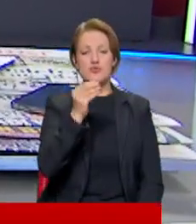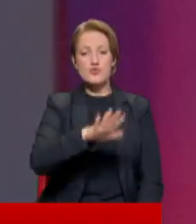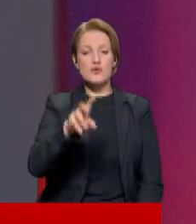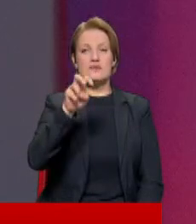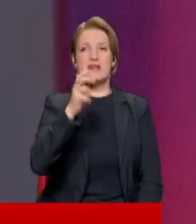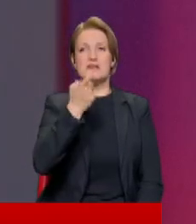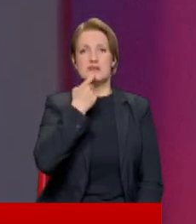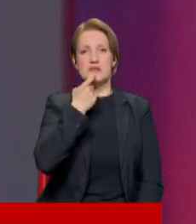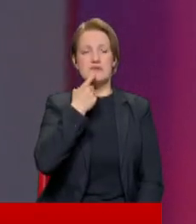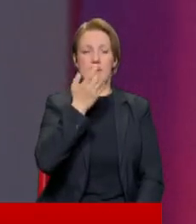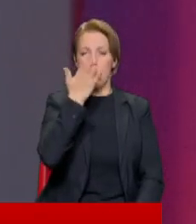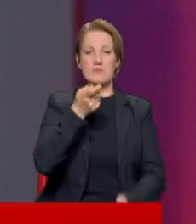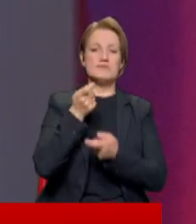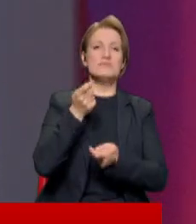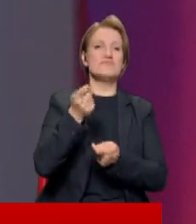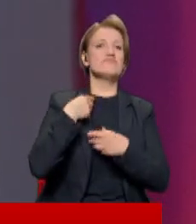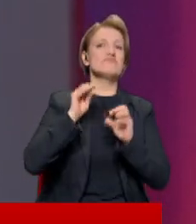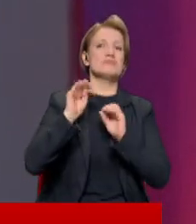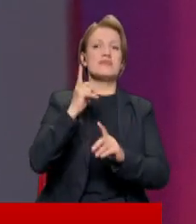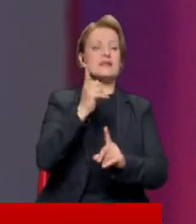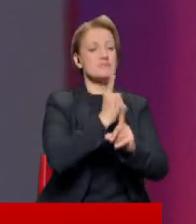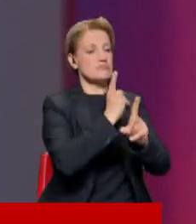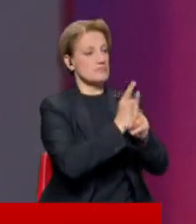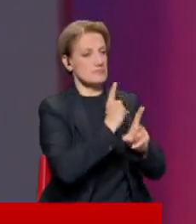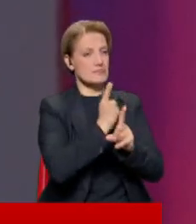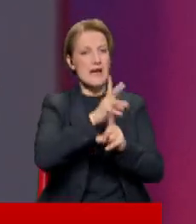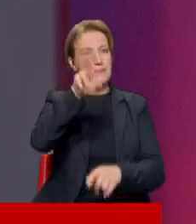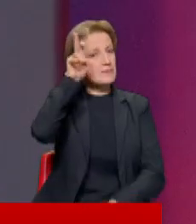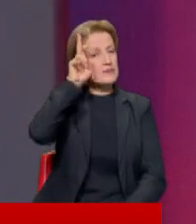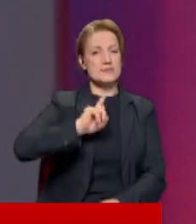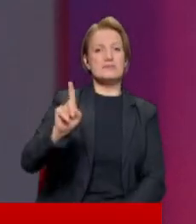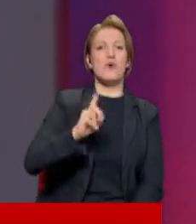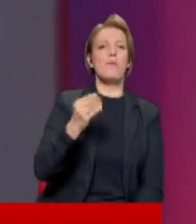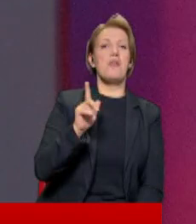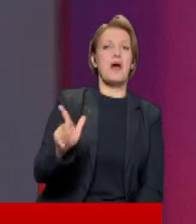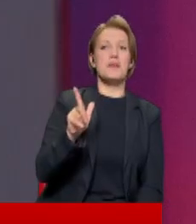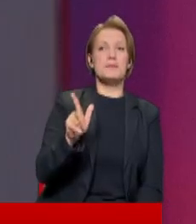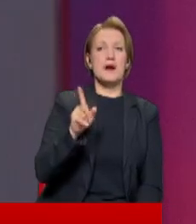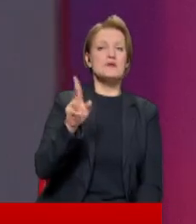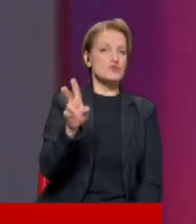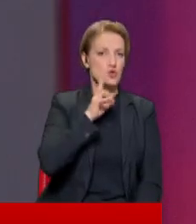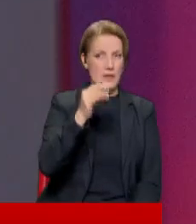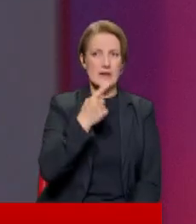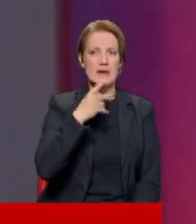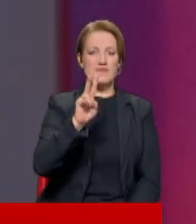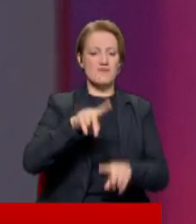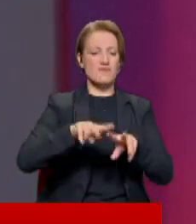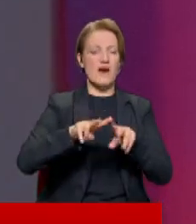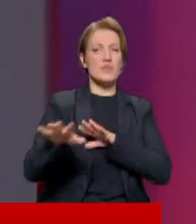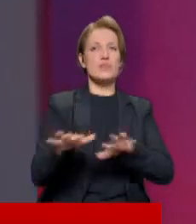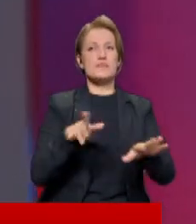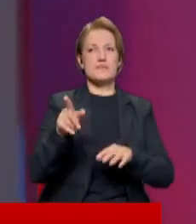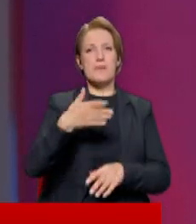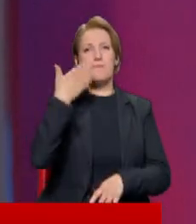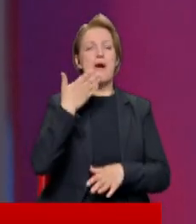Anaokulundan Lise sona kadar tek tek çocuklarımızla görüştük hepsinin psikiyatriste gitmesi gerekiyor ve son olarak şey söyleyeyim Van depreminde ve